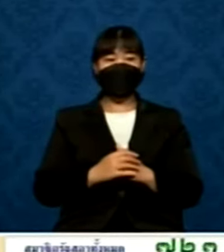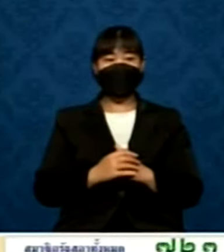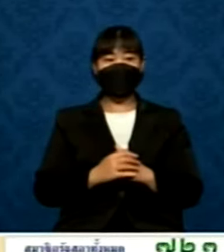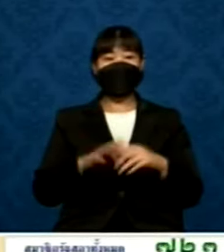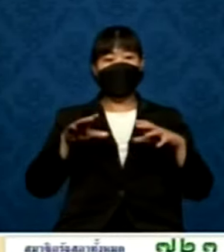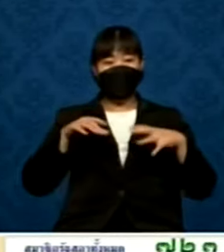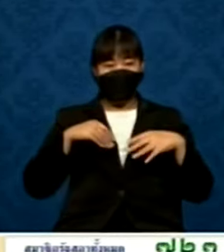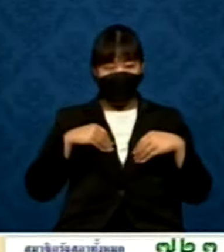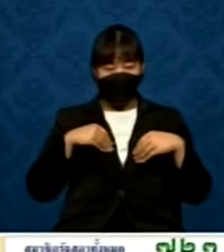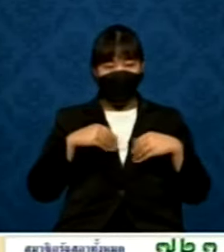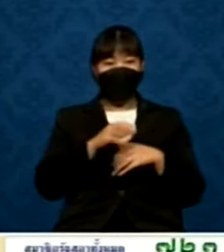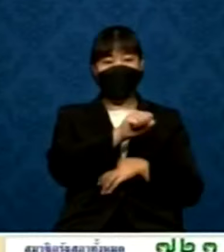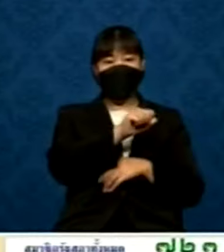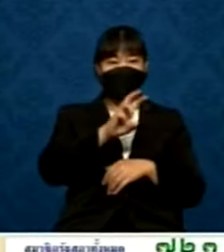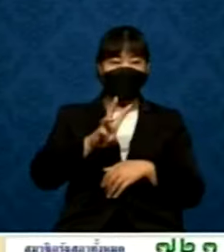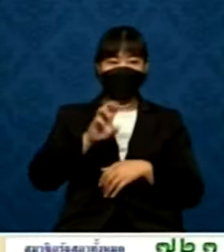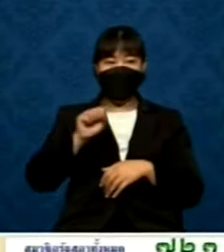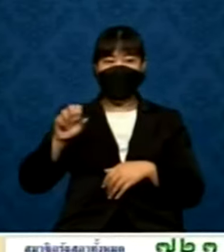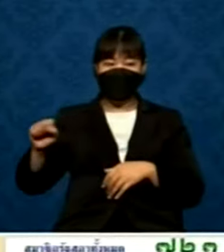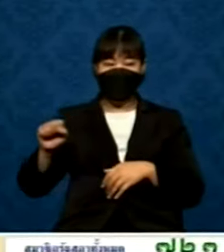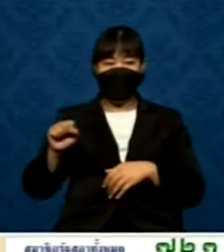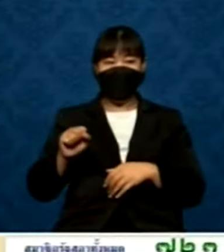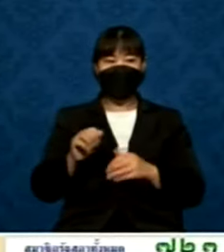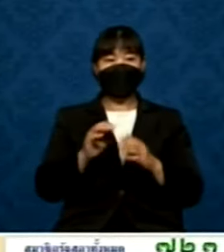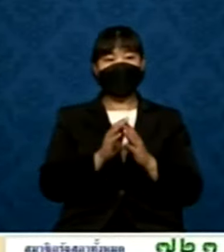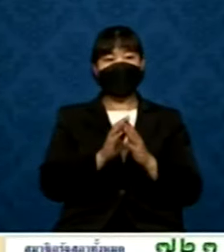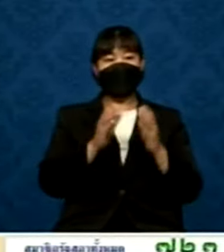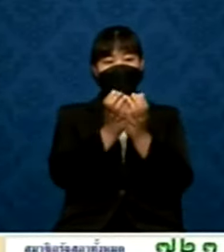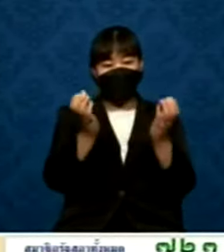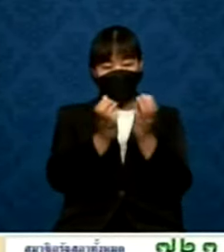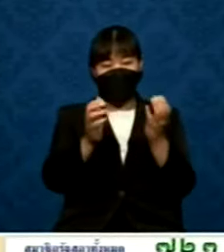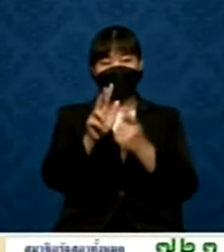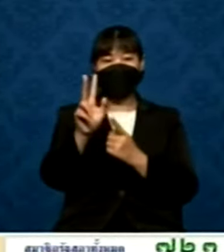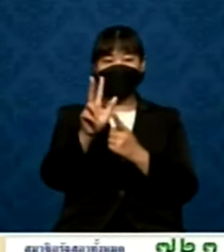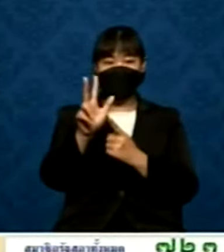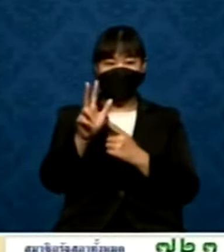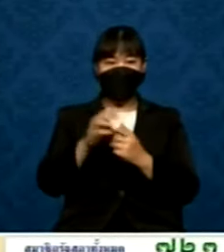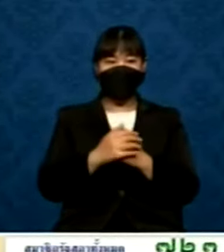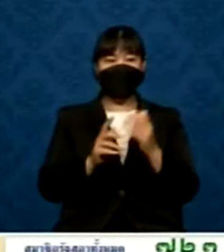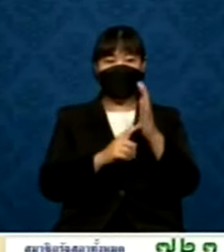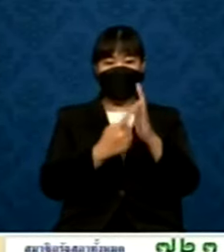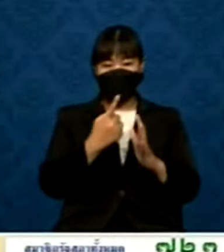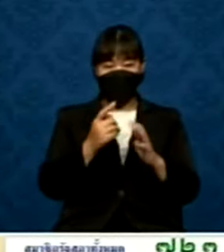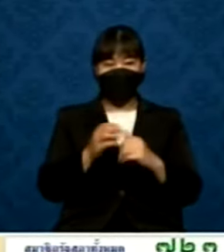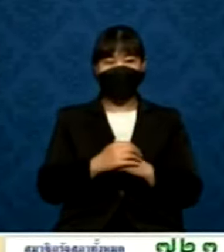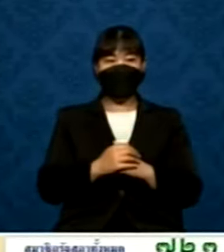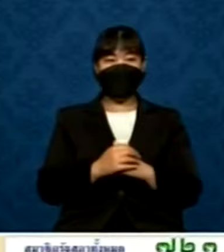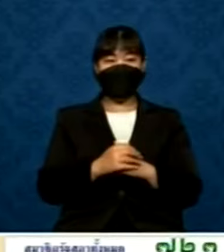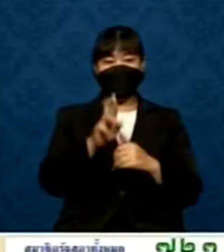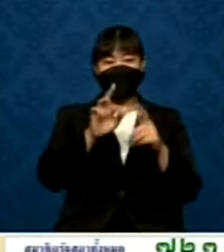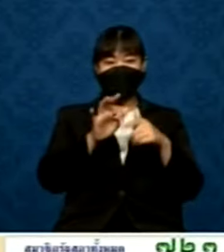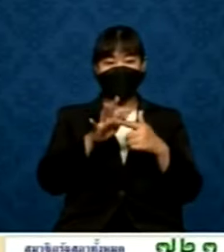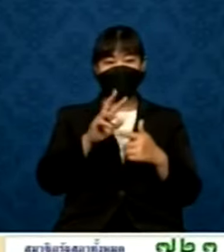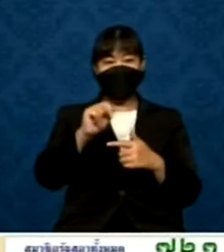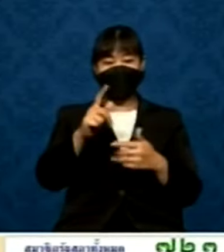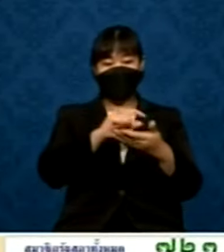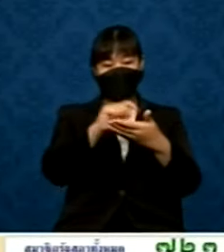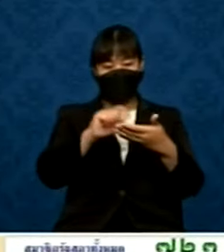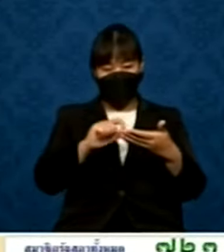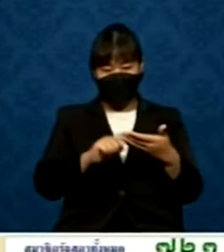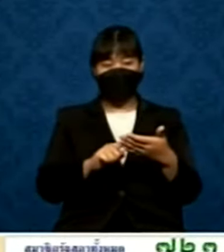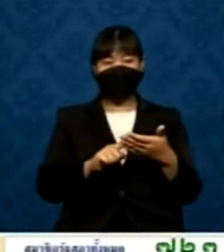ให้มีสภาคู่เมื่อรัฐธรรมนูญฉบับที่3ทั้งที่ต้นรากที่ท่านเริ่มต้นเนี่ยมีสภาเดียวนะครับแต่นั้นมันเป็นมาจากการสนับสนุนการเ